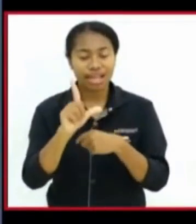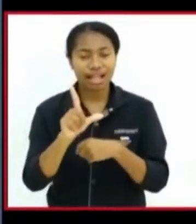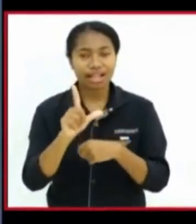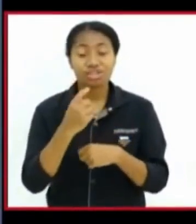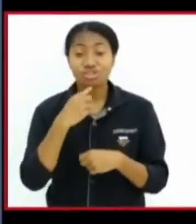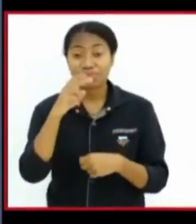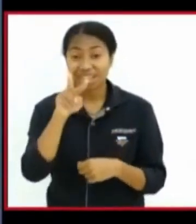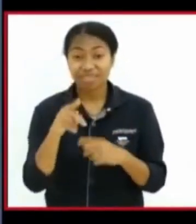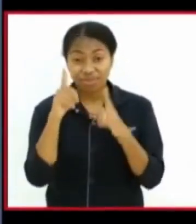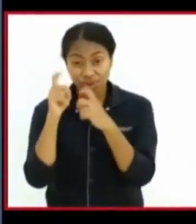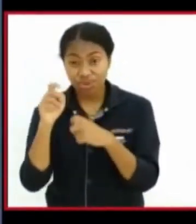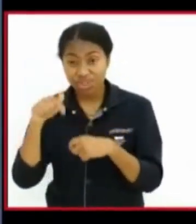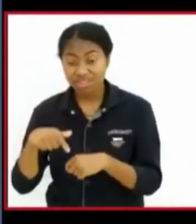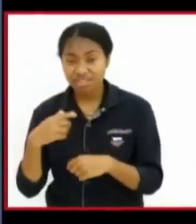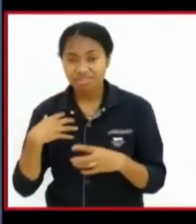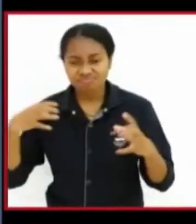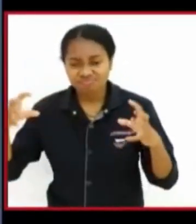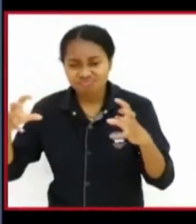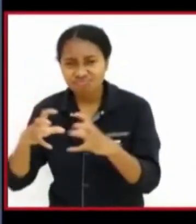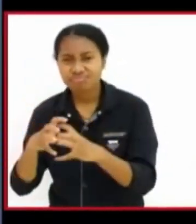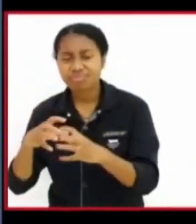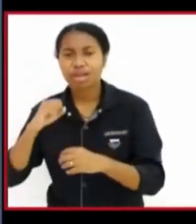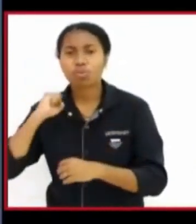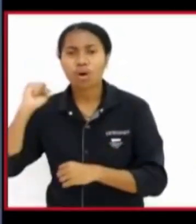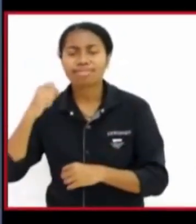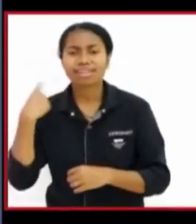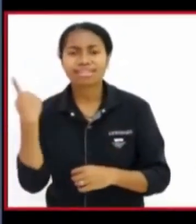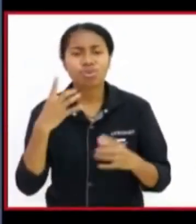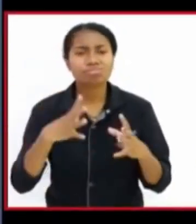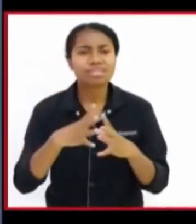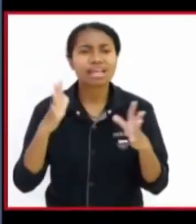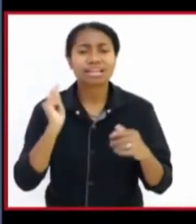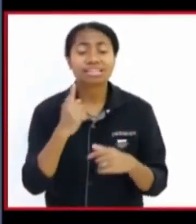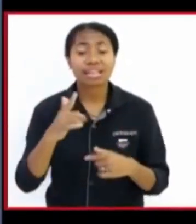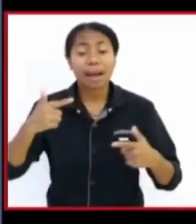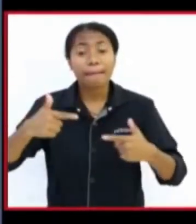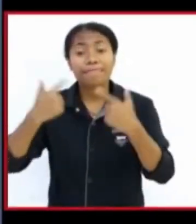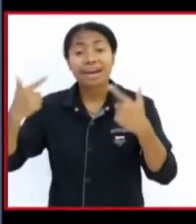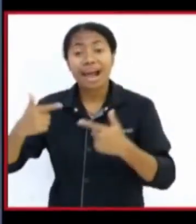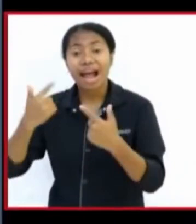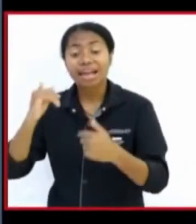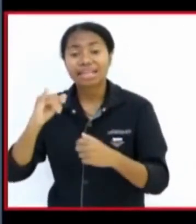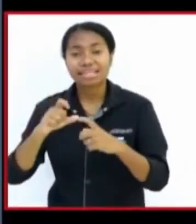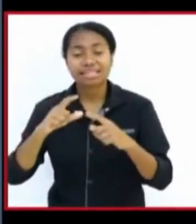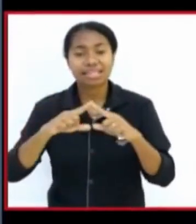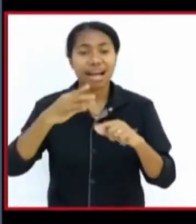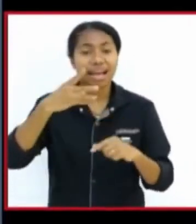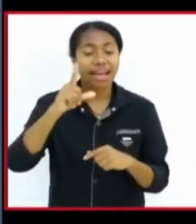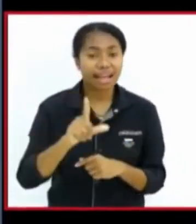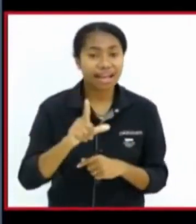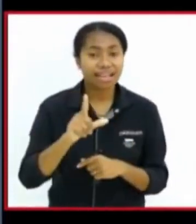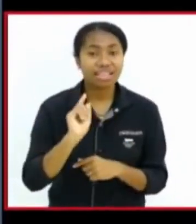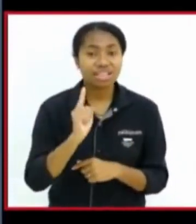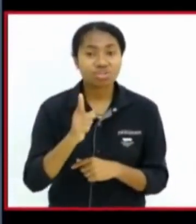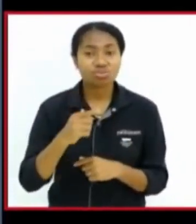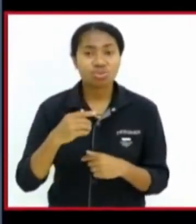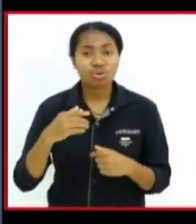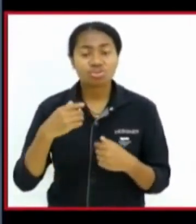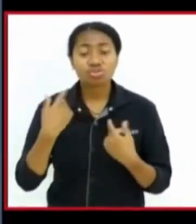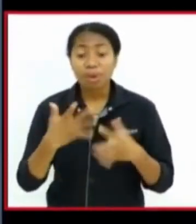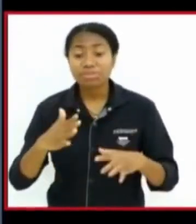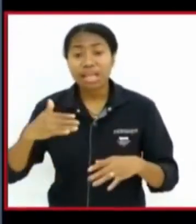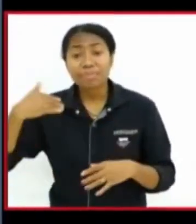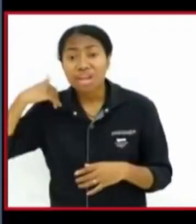dia menghimpun kekuatan Arab besar sehingga perang Israel melawan Liga Arab ini lebih hebat